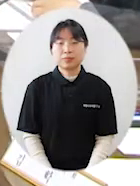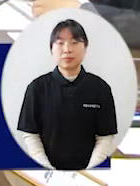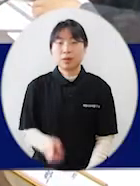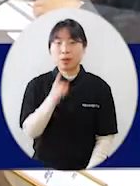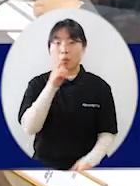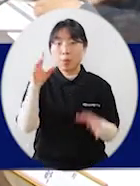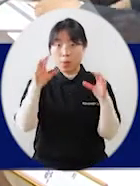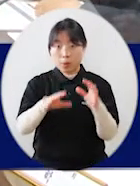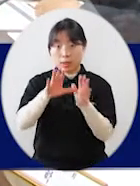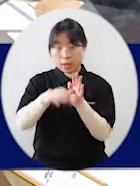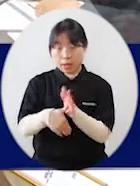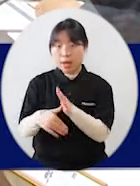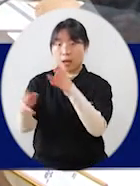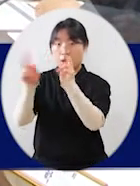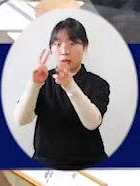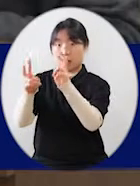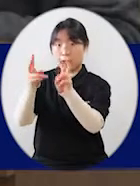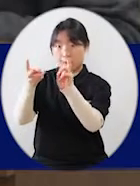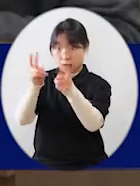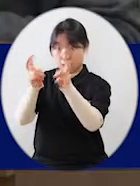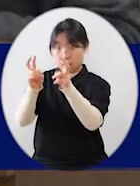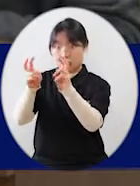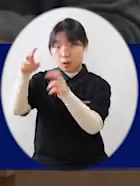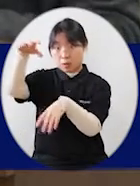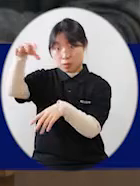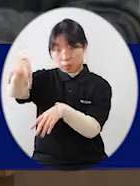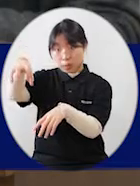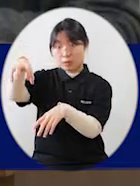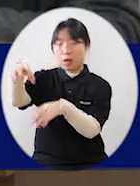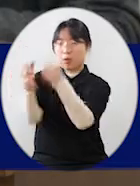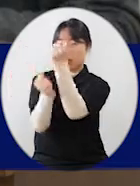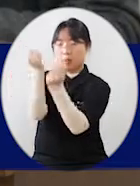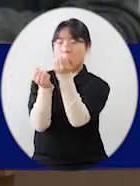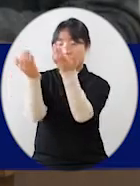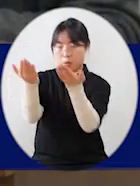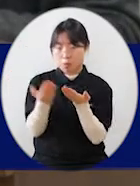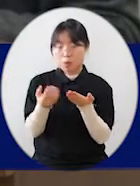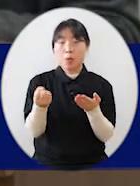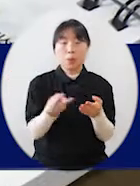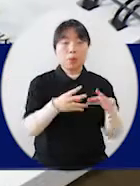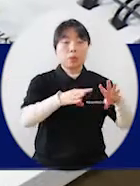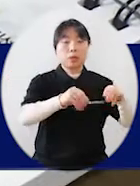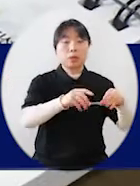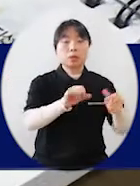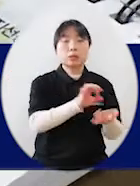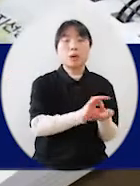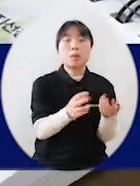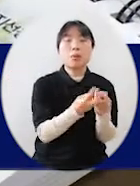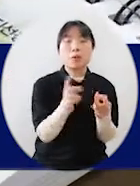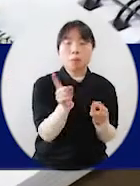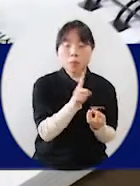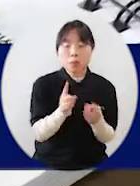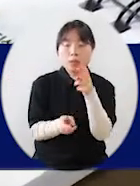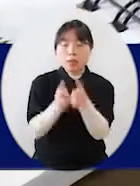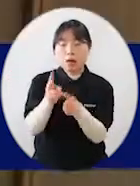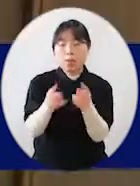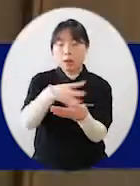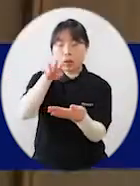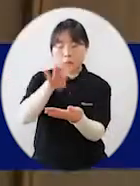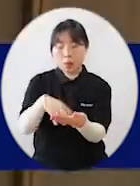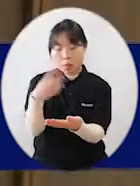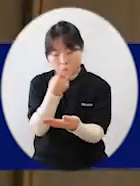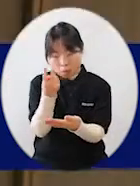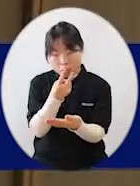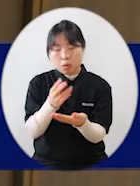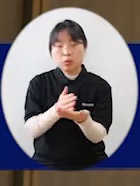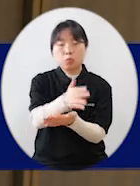보고회는 용역사로부터 용역 결과에 대해 설명을 듣고 토지 이용 계획, 사업성 검토 등에 대한 관계 전문가의